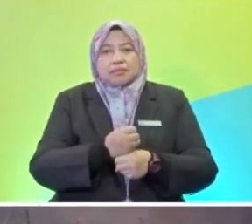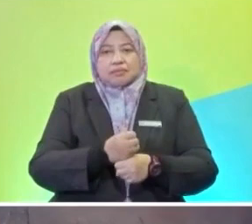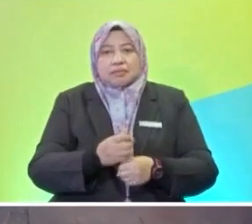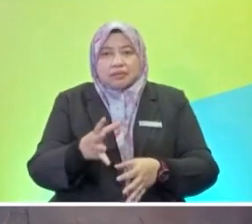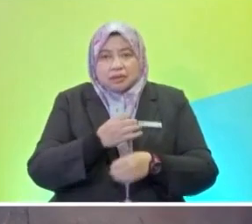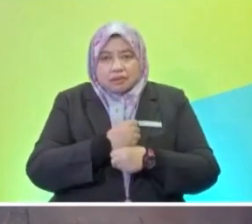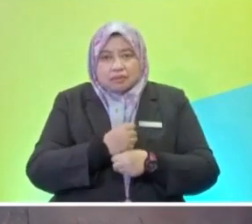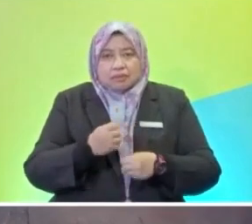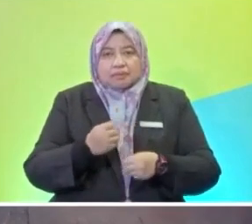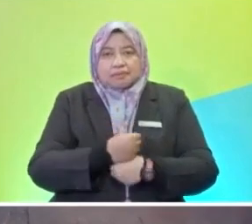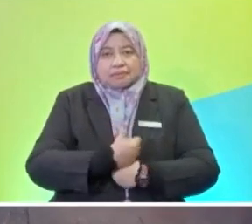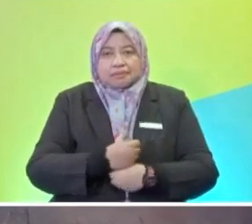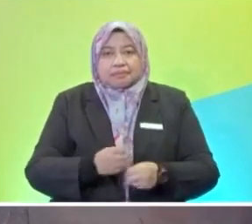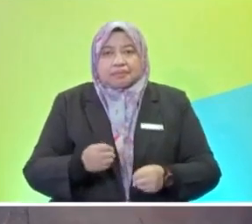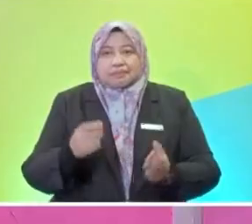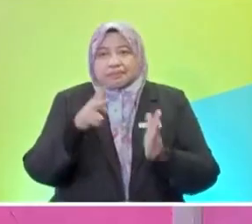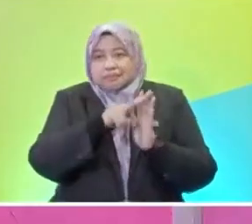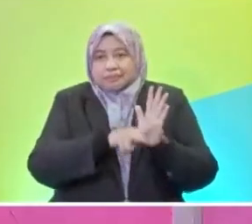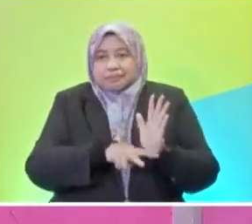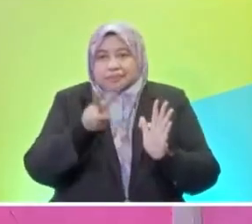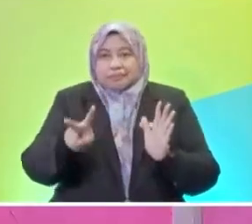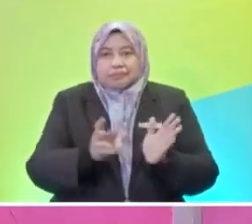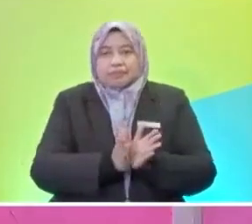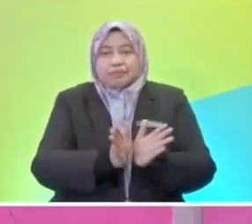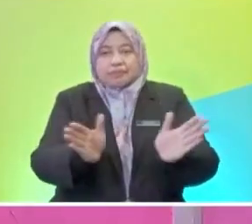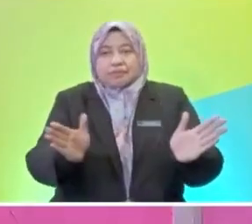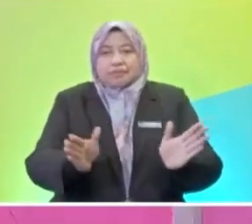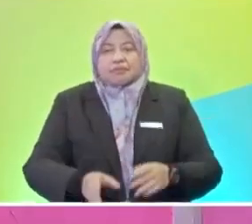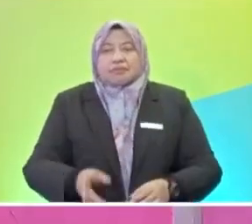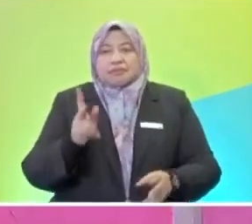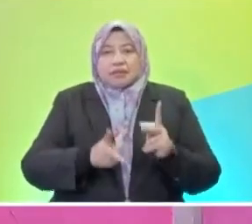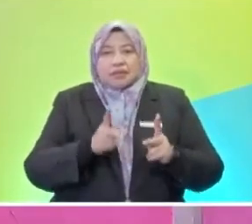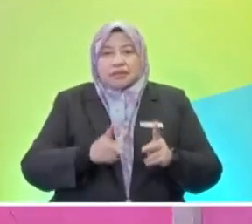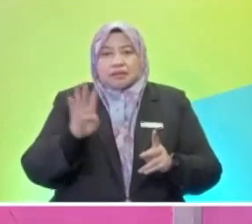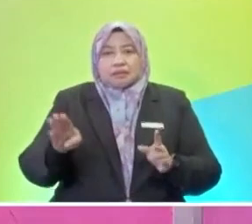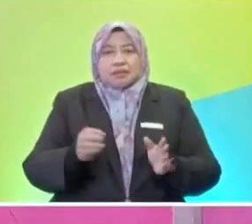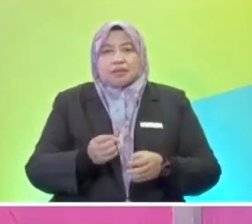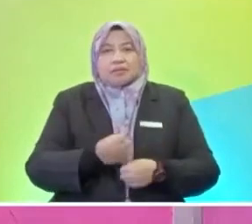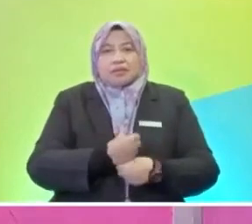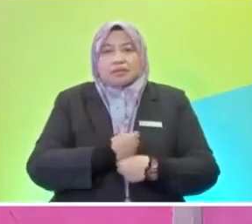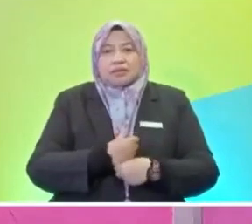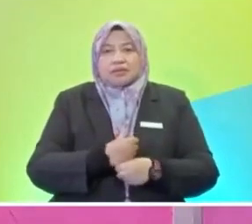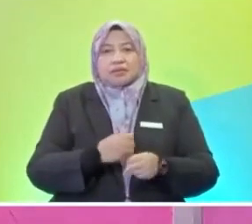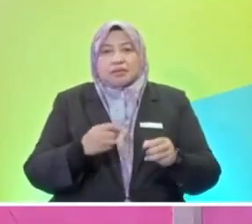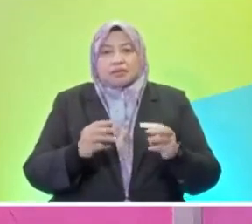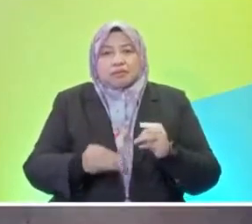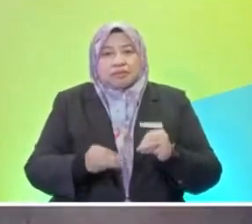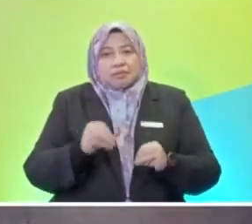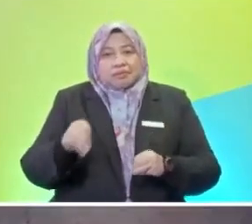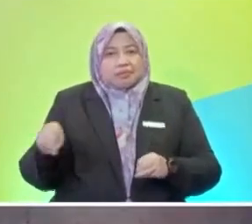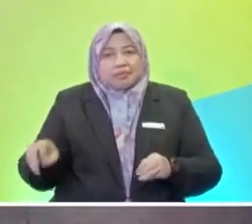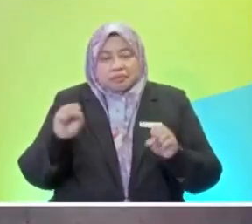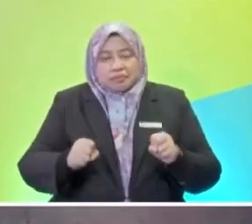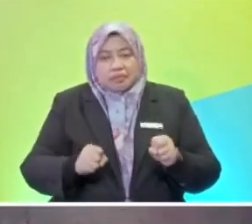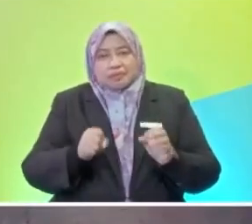sama ada menggunakan dua bentuk tiga bentuk maupun kita bagi empat bentuk sekalipun saya sudah tak ada masalah